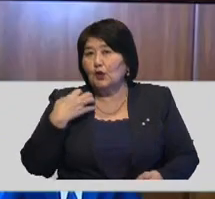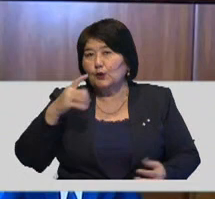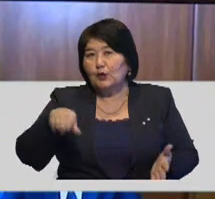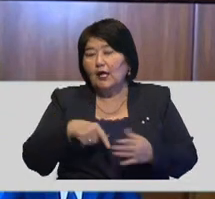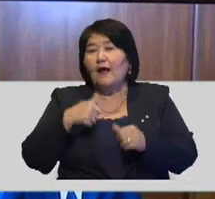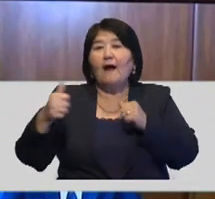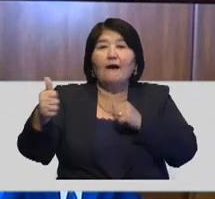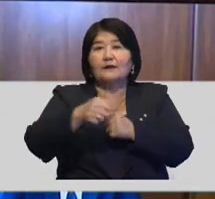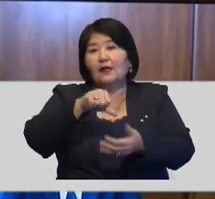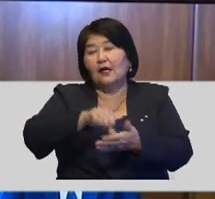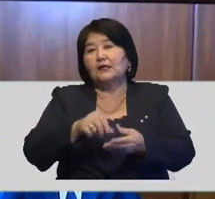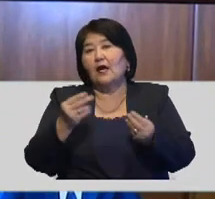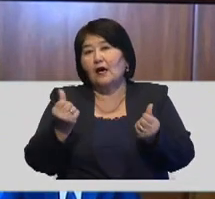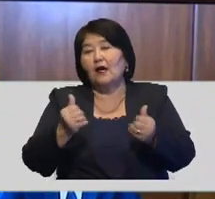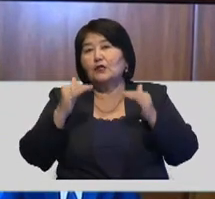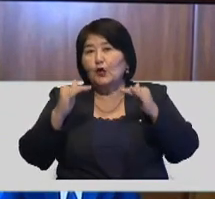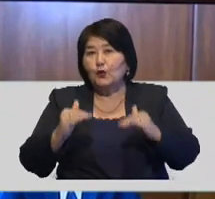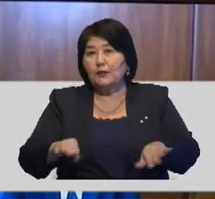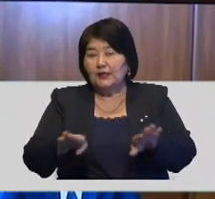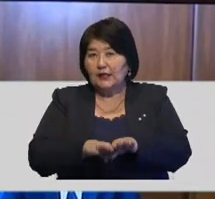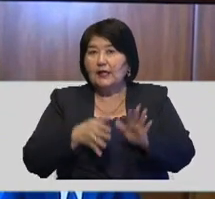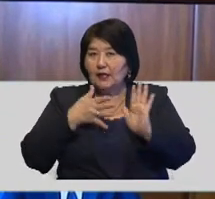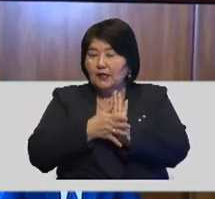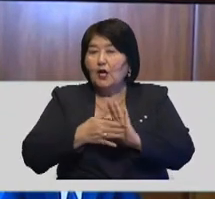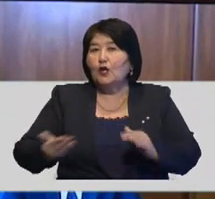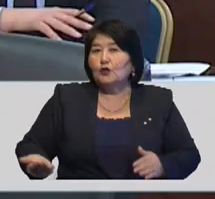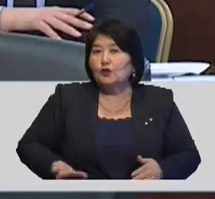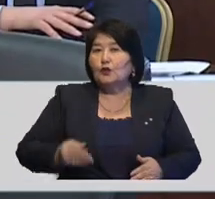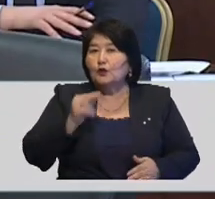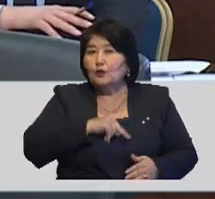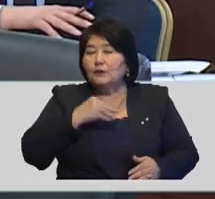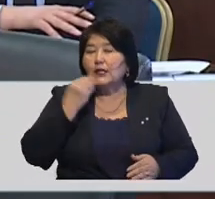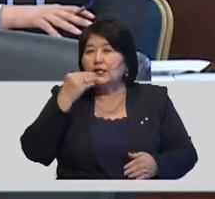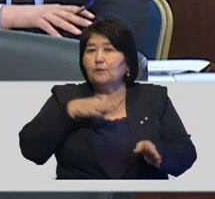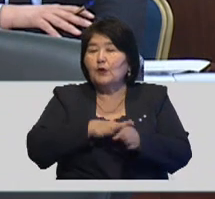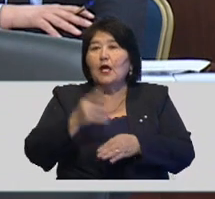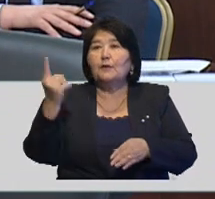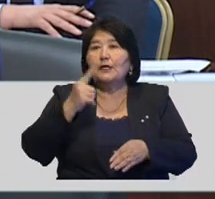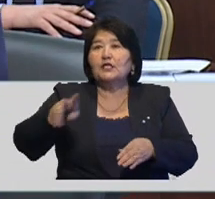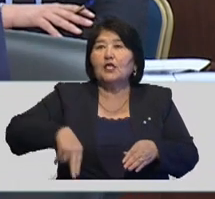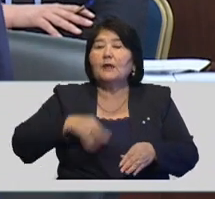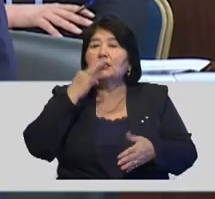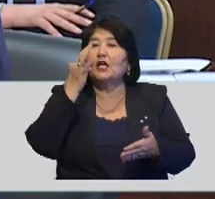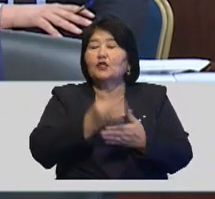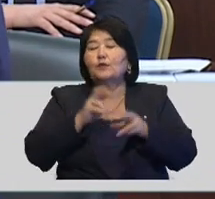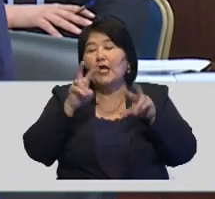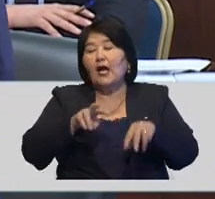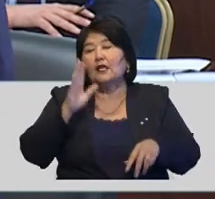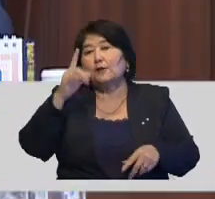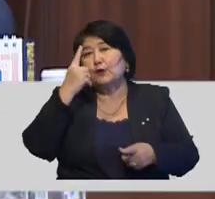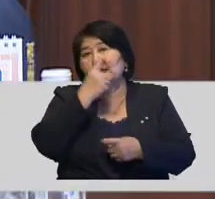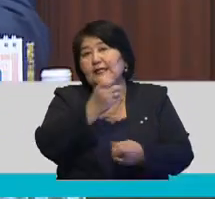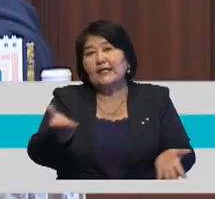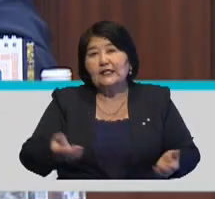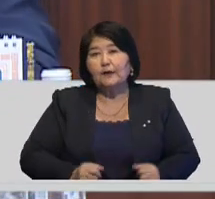қаласы алдыңғы қатарда. Қаржының төмен деңгейде игеріліп, жұмыстардың сапасы орындалғаны үшін бірінші басшылардың жауапкершілігі қаралатынын да